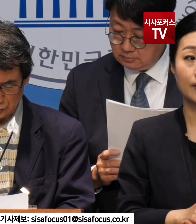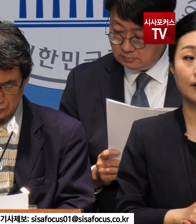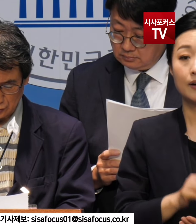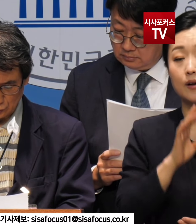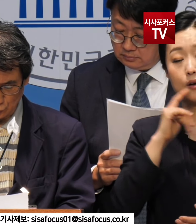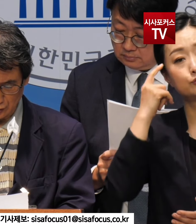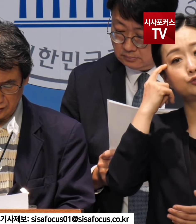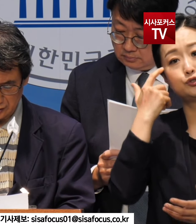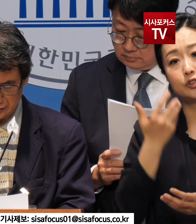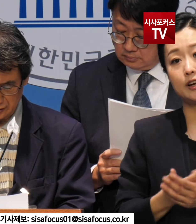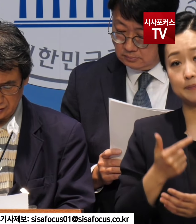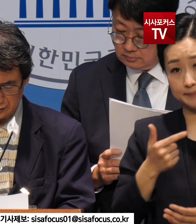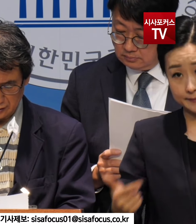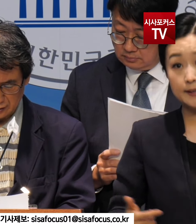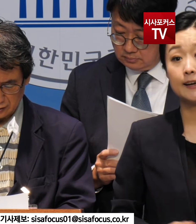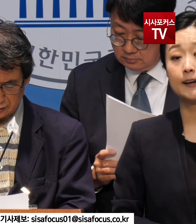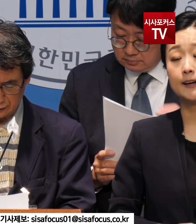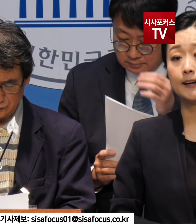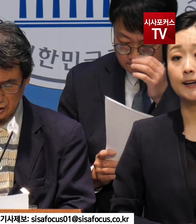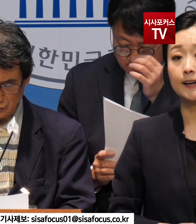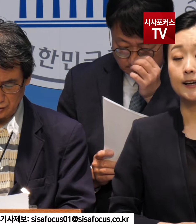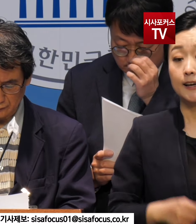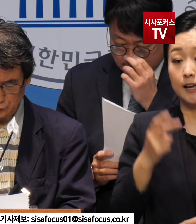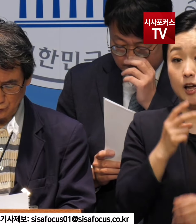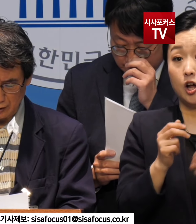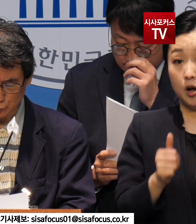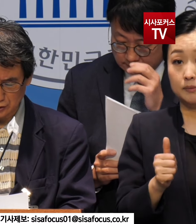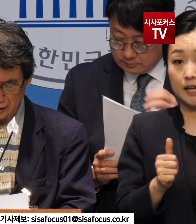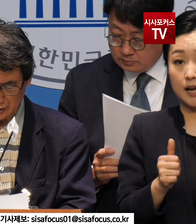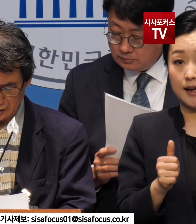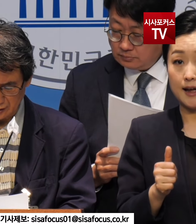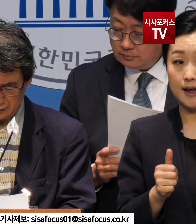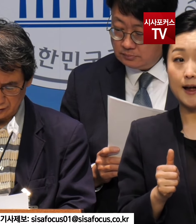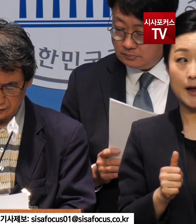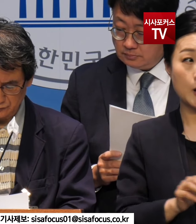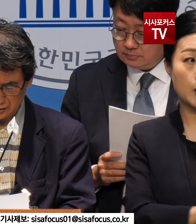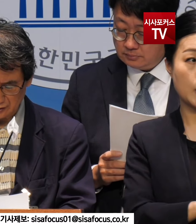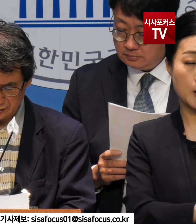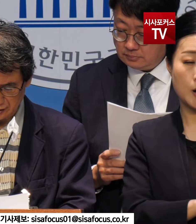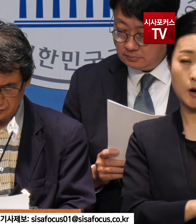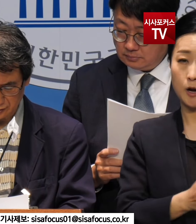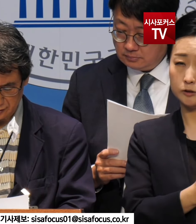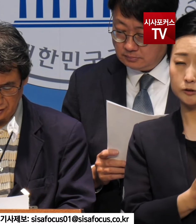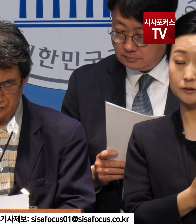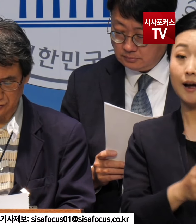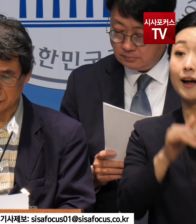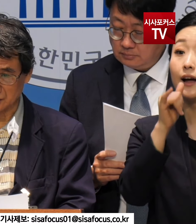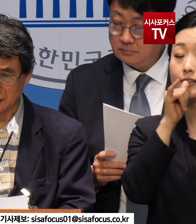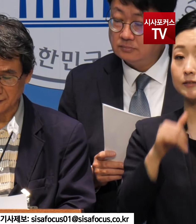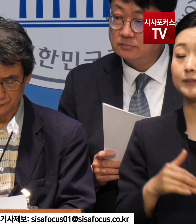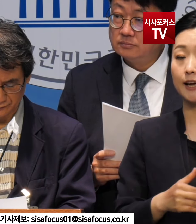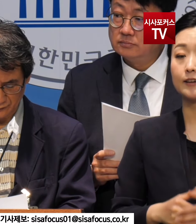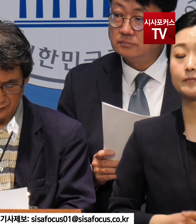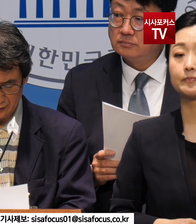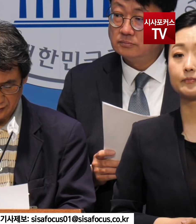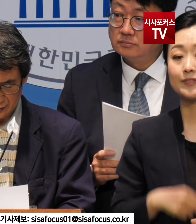깜짝 놀랄 일들이 검사의 협조와 묵인하에 검사실에서